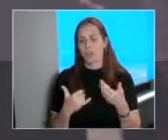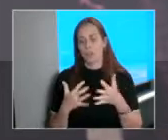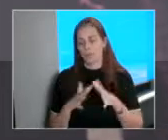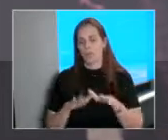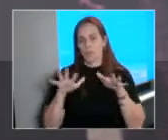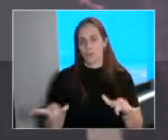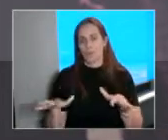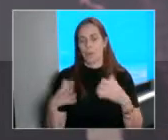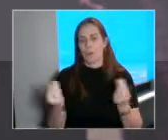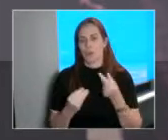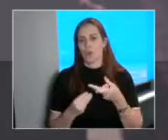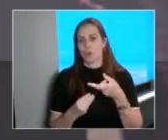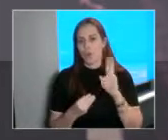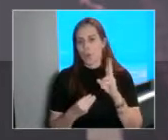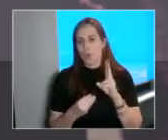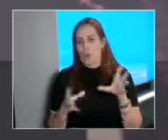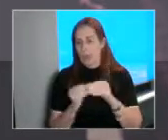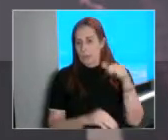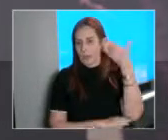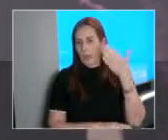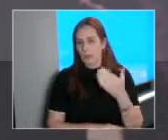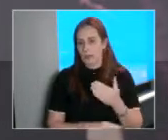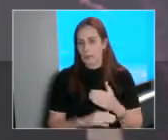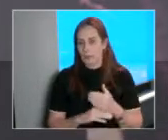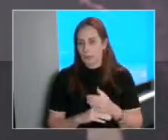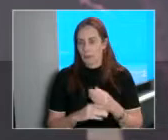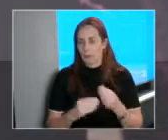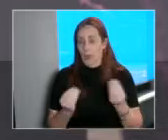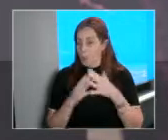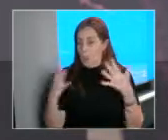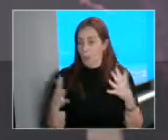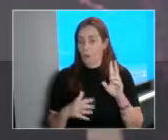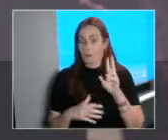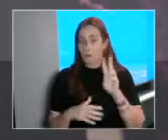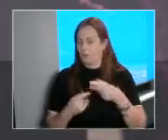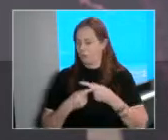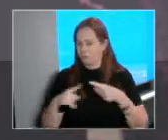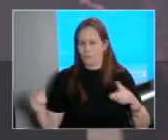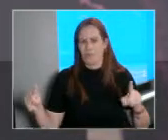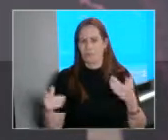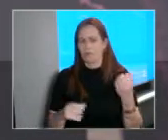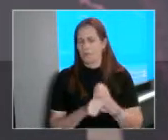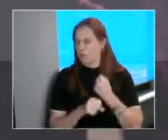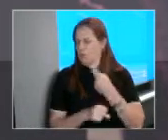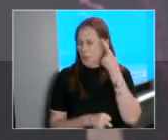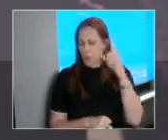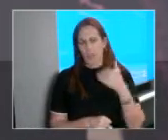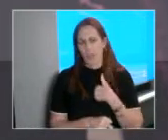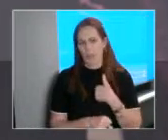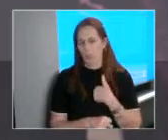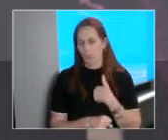מתרחבת והופכת למשהו שהוא יחד עם המדינה ומהלך גדול. אבל יש מגוון רחב של יוזמות